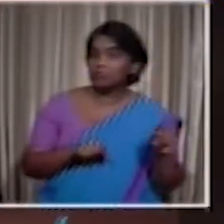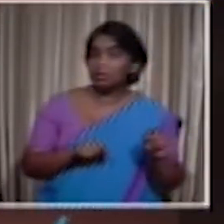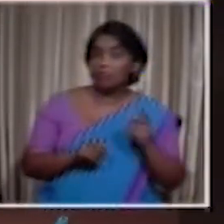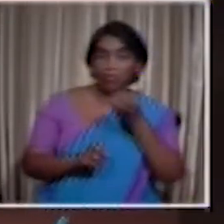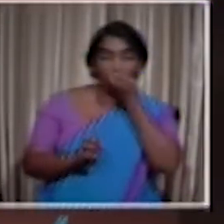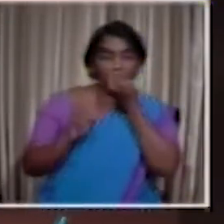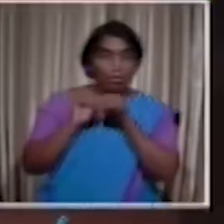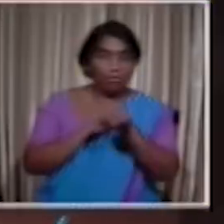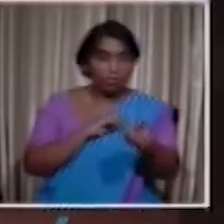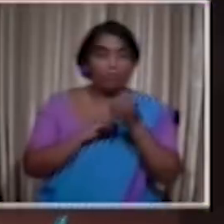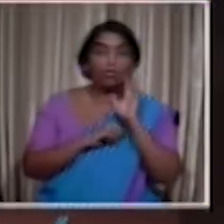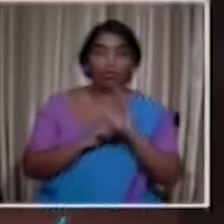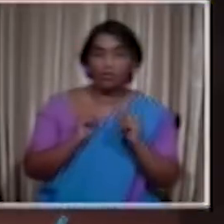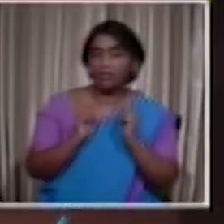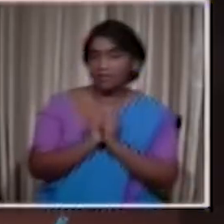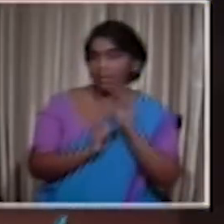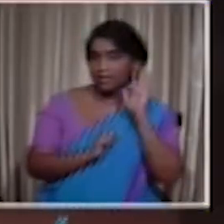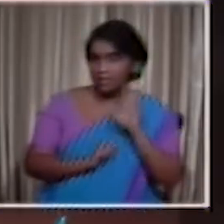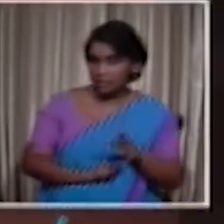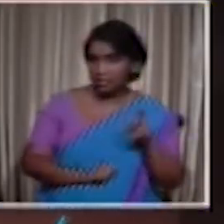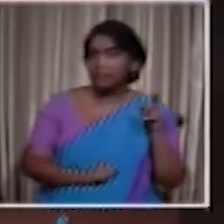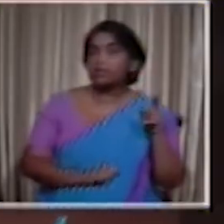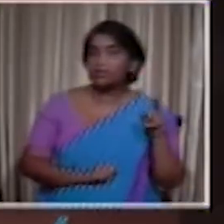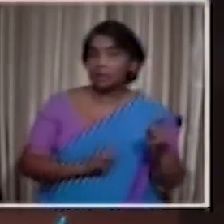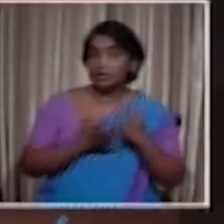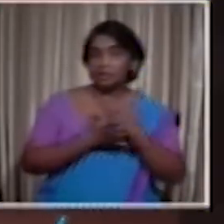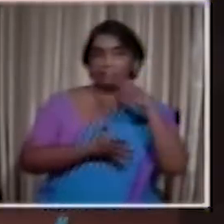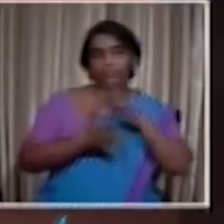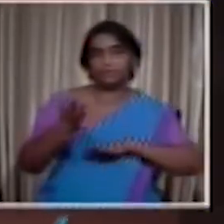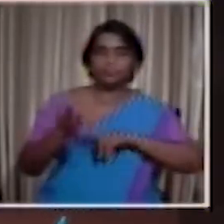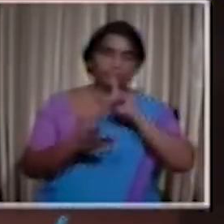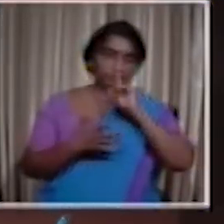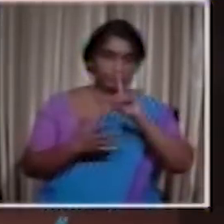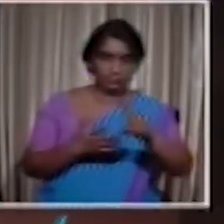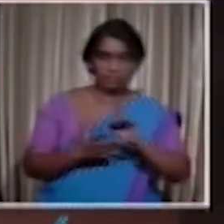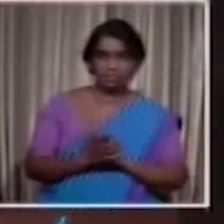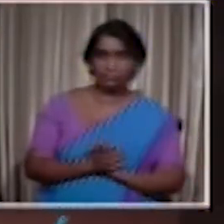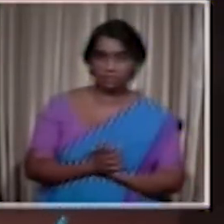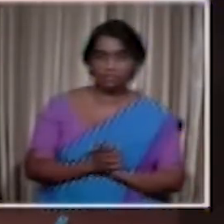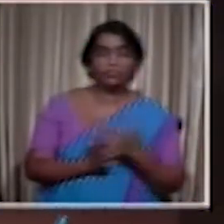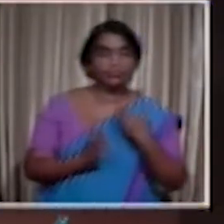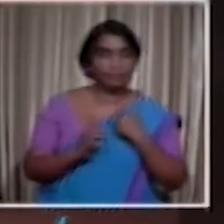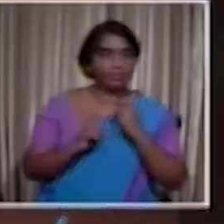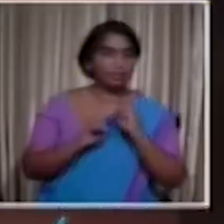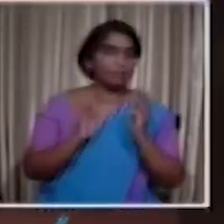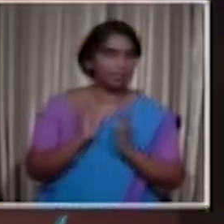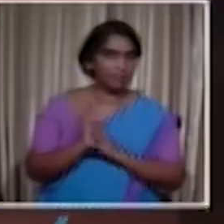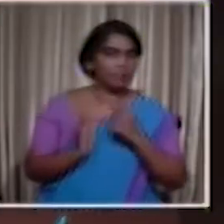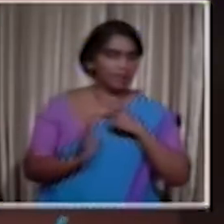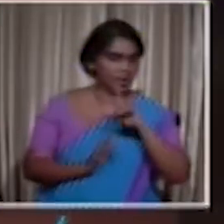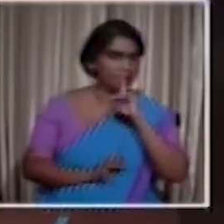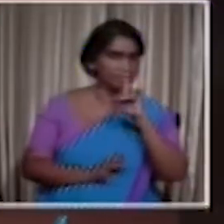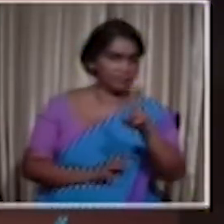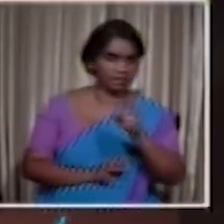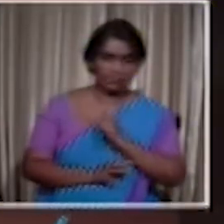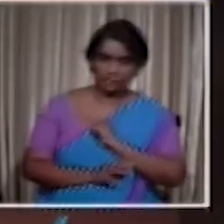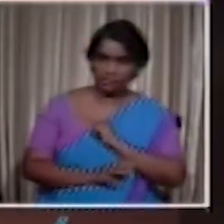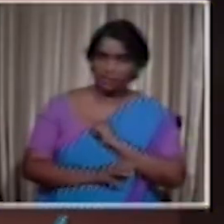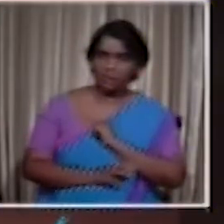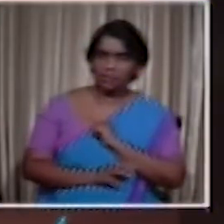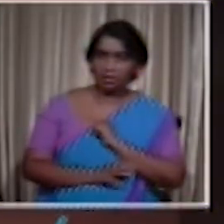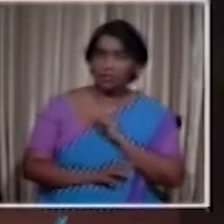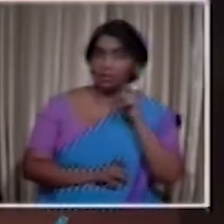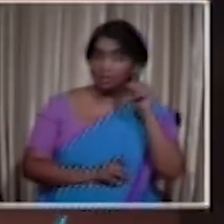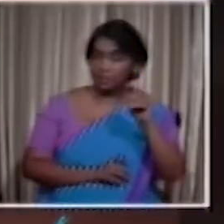බෝම්බ පිපිරවීමේ ඉඩක් තිබෙන බව එම ලිපියේ සඳහන් කොට තිබෙනවා. දැන් මම අගමැතිවරයාගෙන් දැනගන්න කැමති